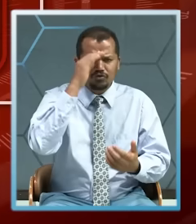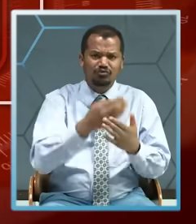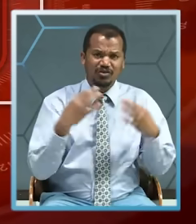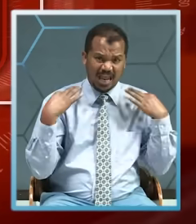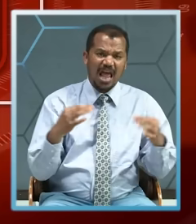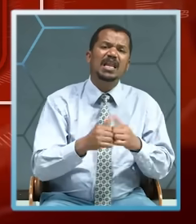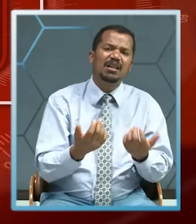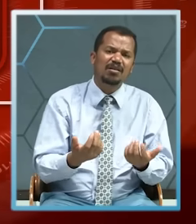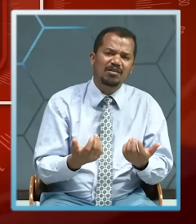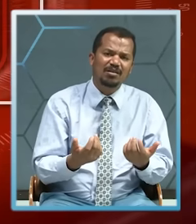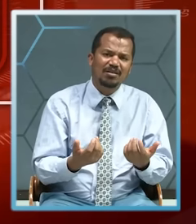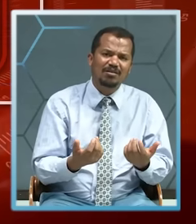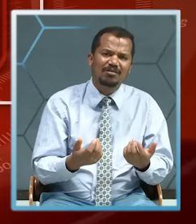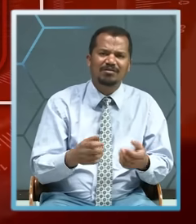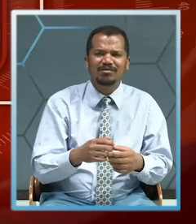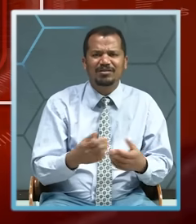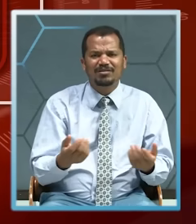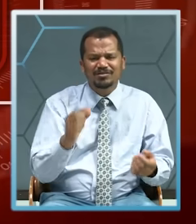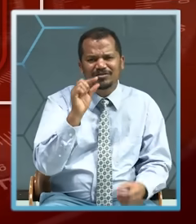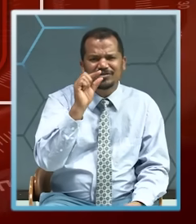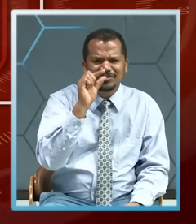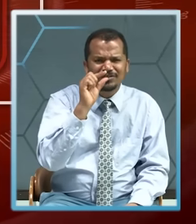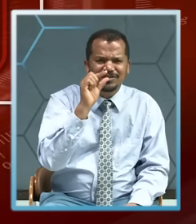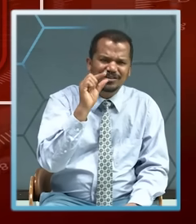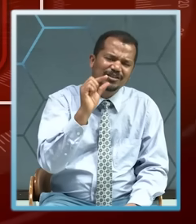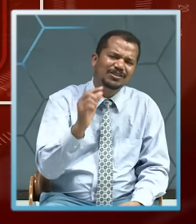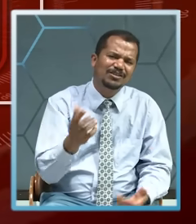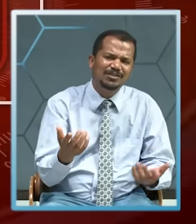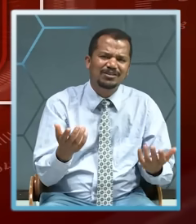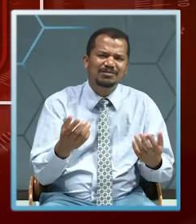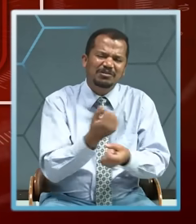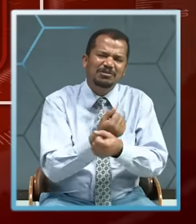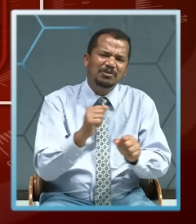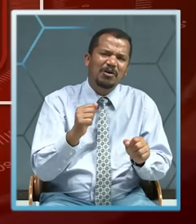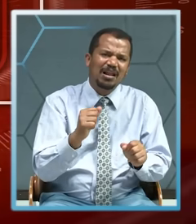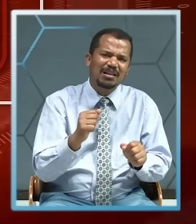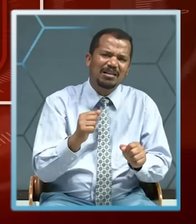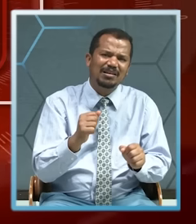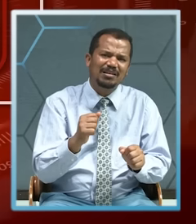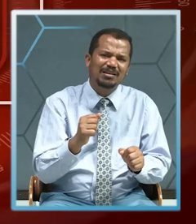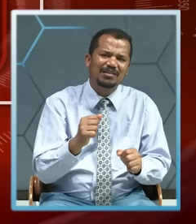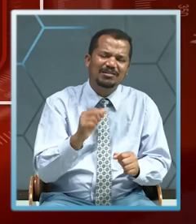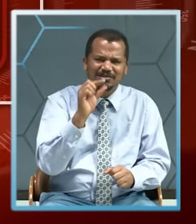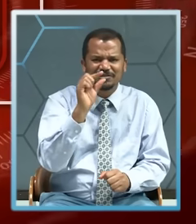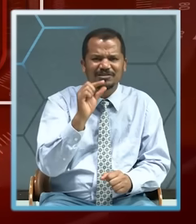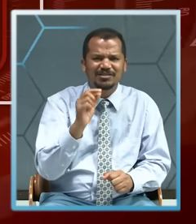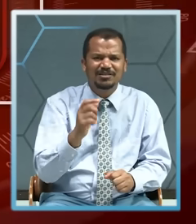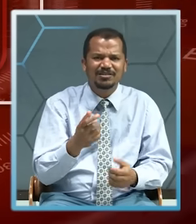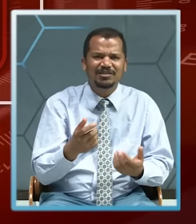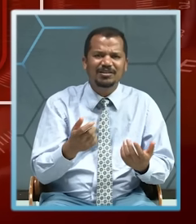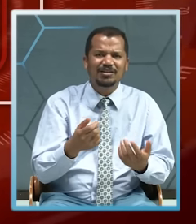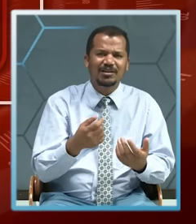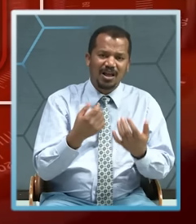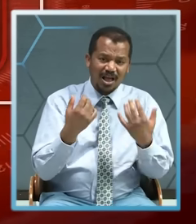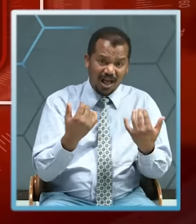የልጆ የጤንነት ሁኔታ? ያው ትንሽ ለአሁኑ መቼም ያው ድኗል። ያው ብርሽን ሆነ